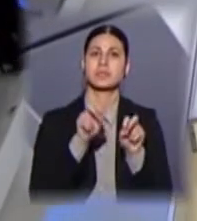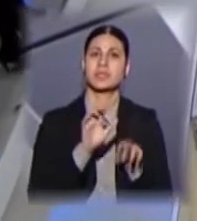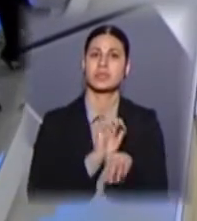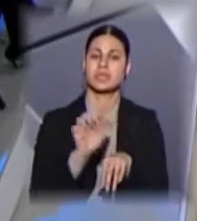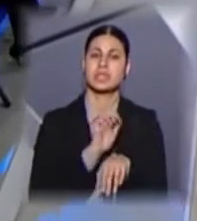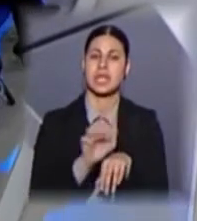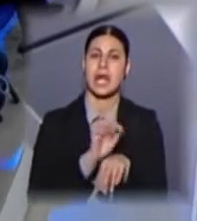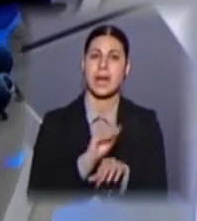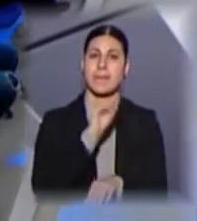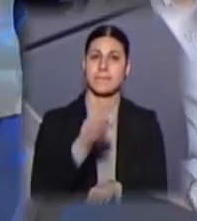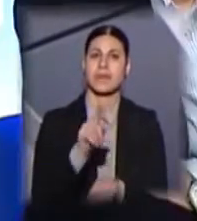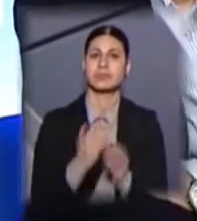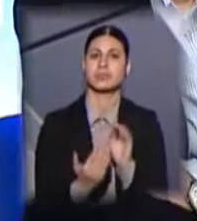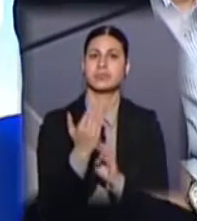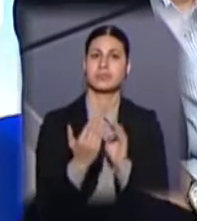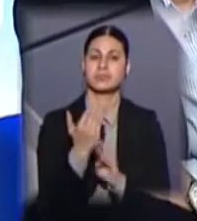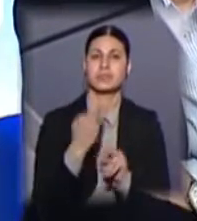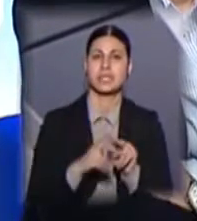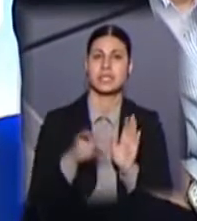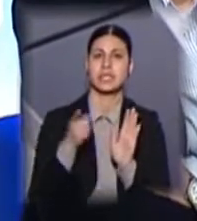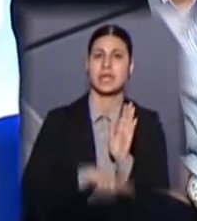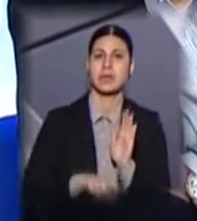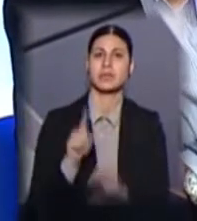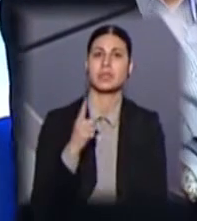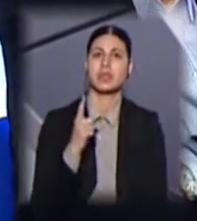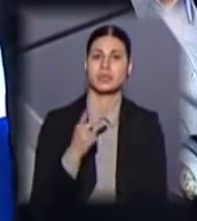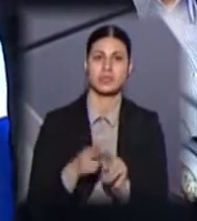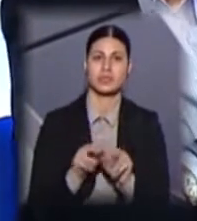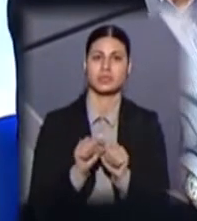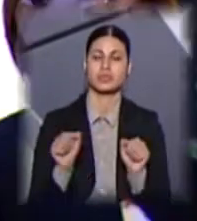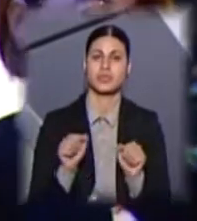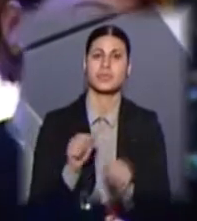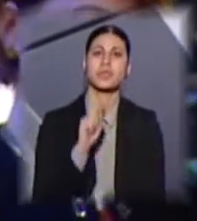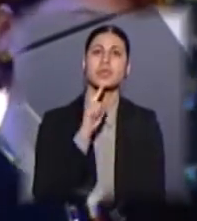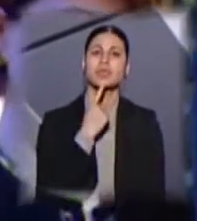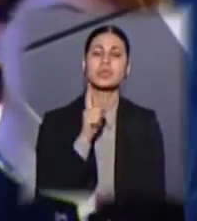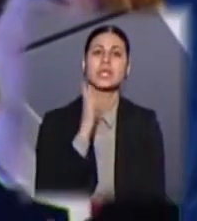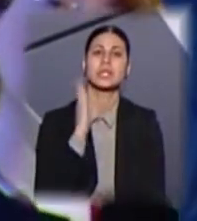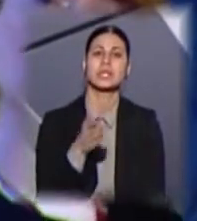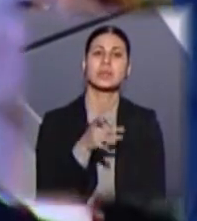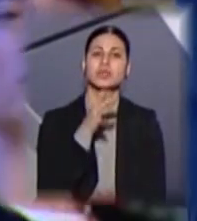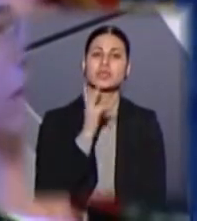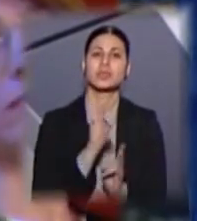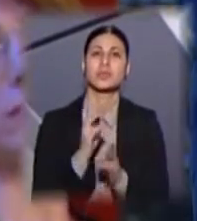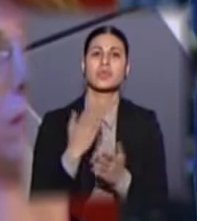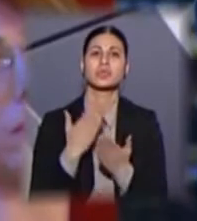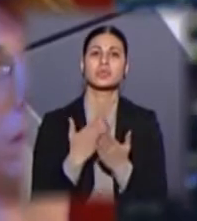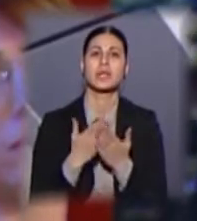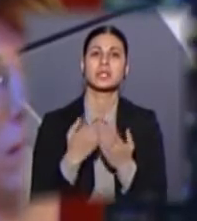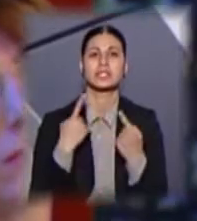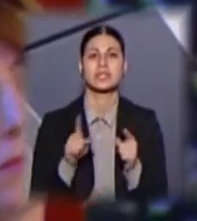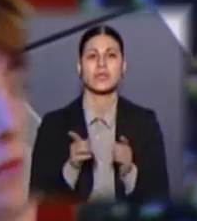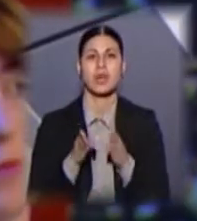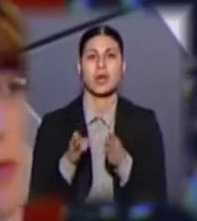მოძებნი და ამ სტამბას დააბიჭდინო იაფად. სადღა მაშინ ის შრომა? რა გადადგმულდებოდა და რა გართულდებოდა იმ შემთხვევაში, როცა თქვა სამინისტრო მოიქცა